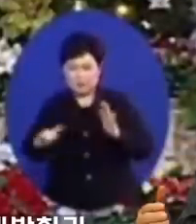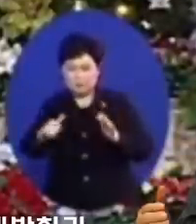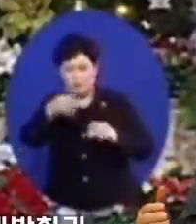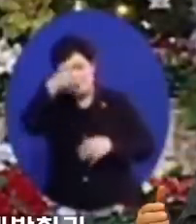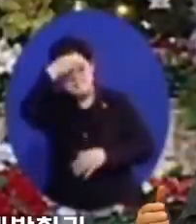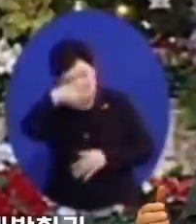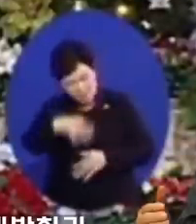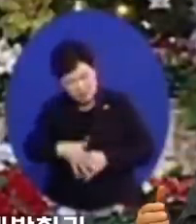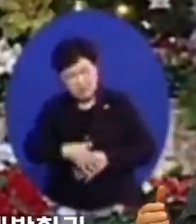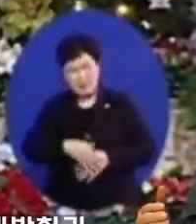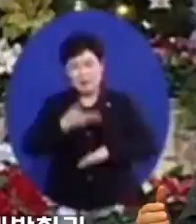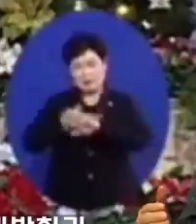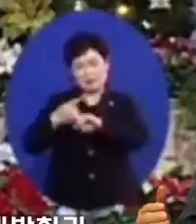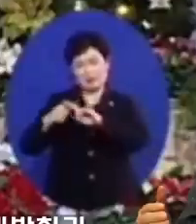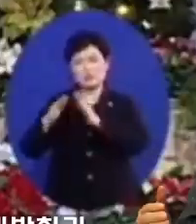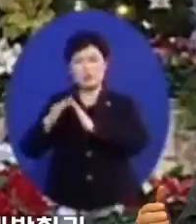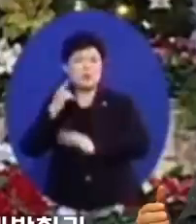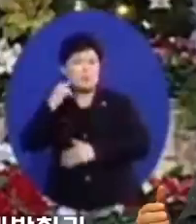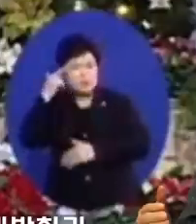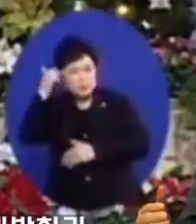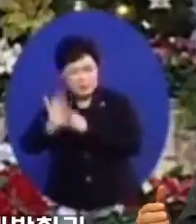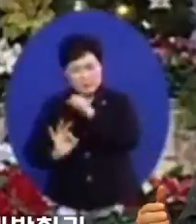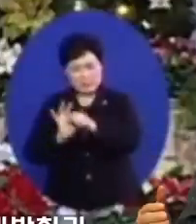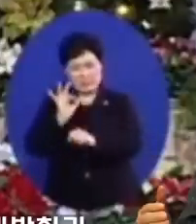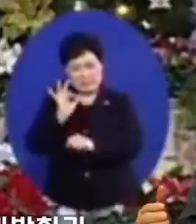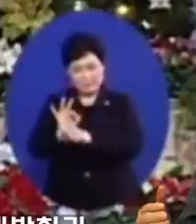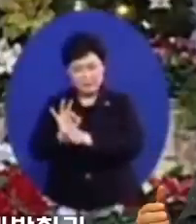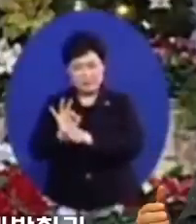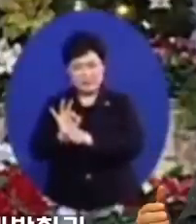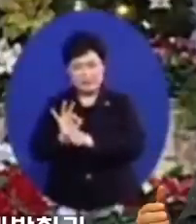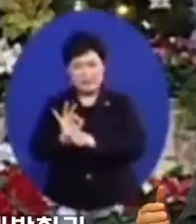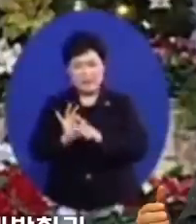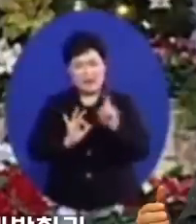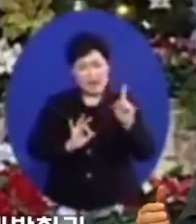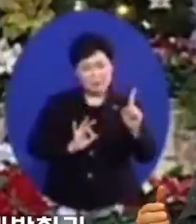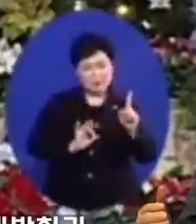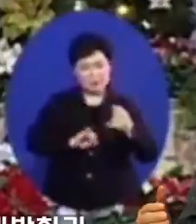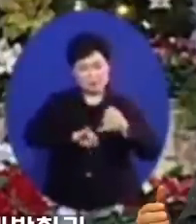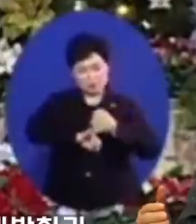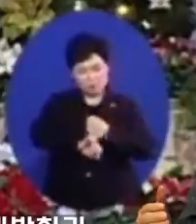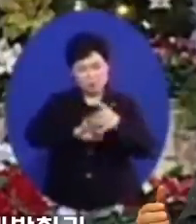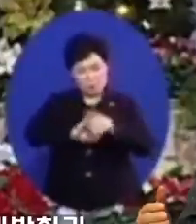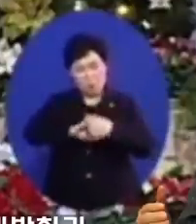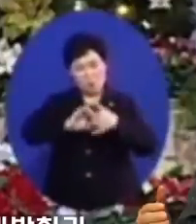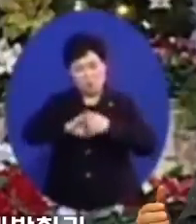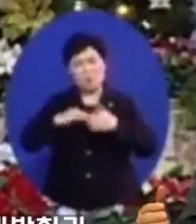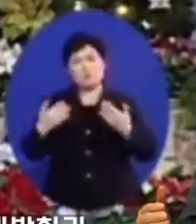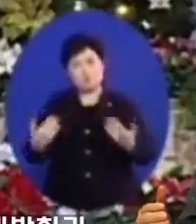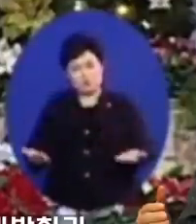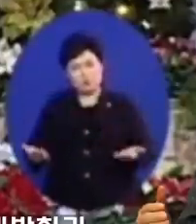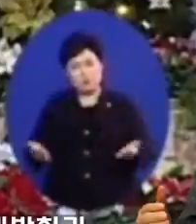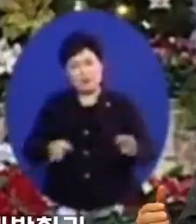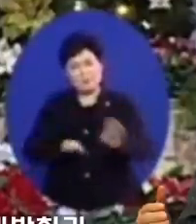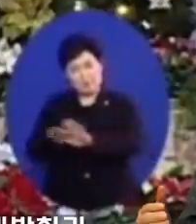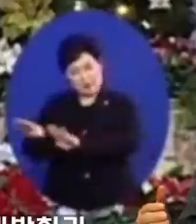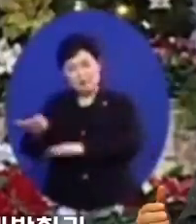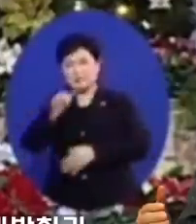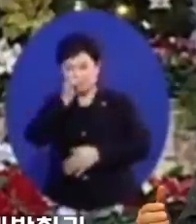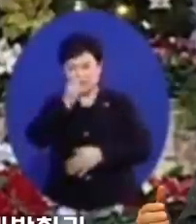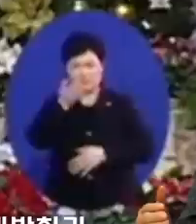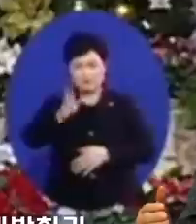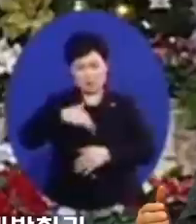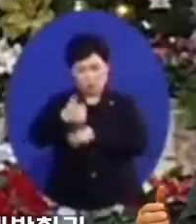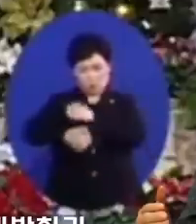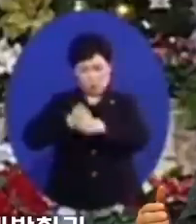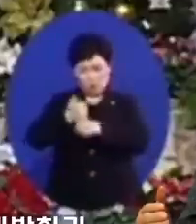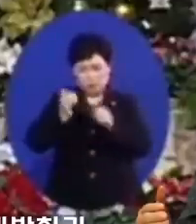것은 다른 교회 목사님들은 10년 만에 1년씩 꼭 휴가를 갑니다. 그런데 저는 50년